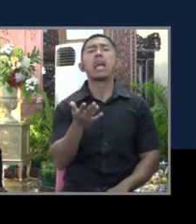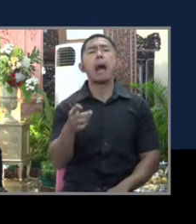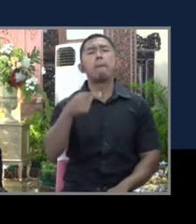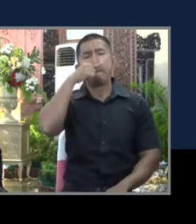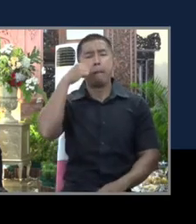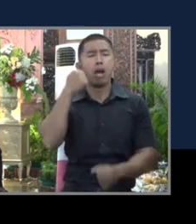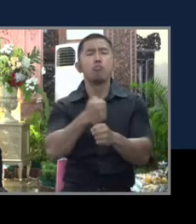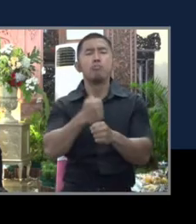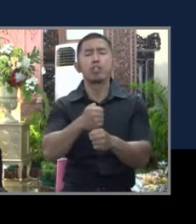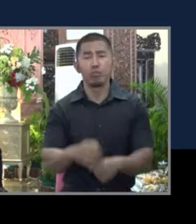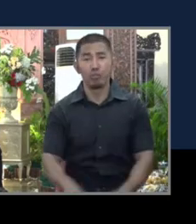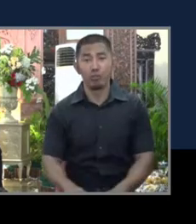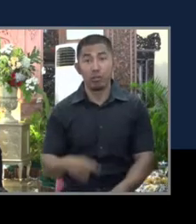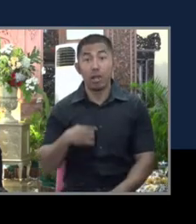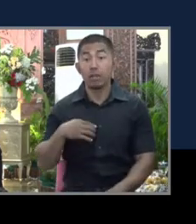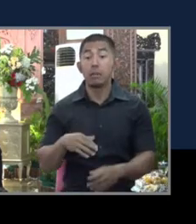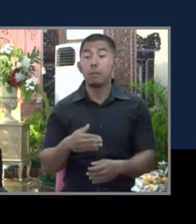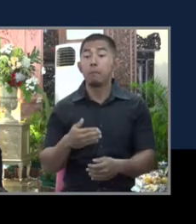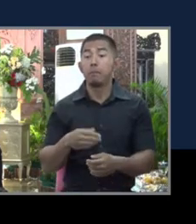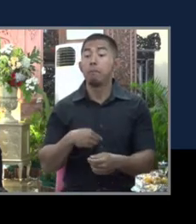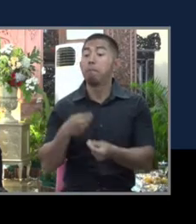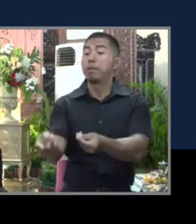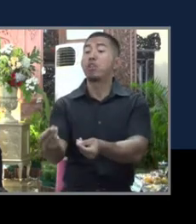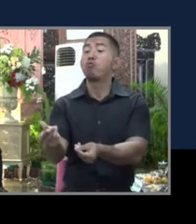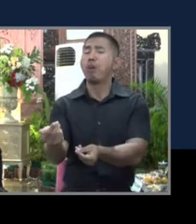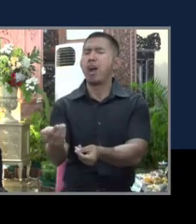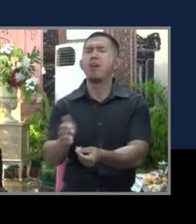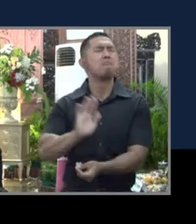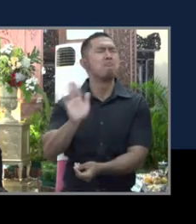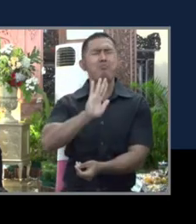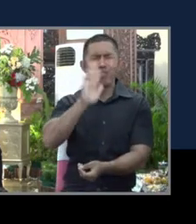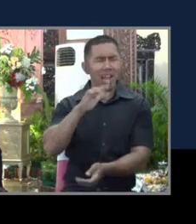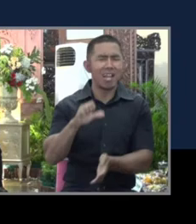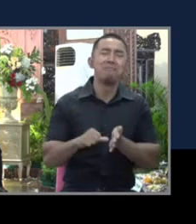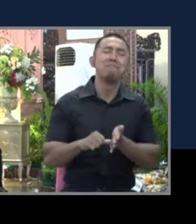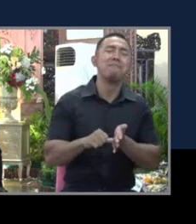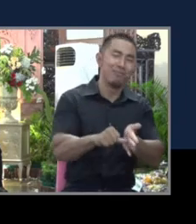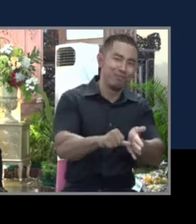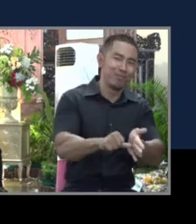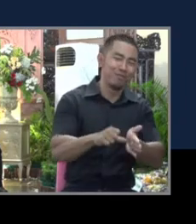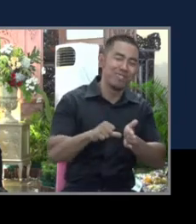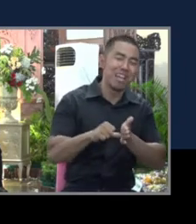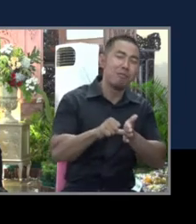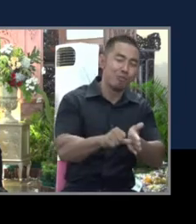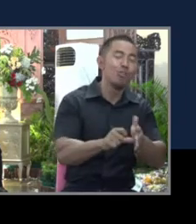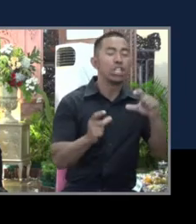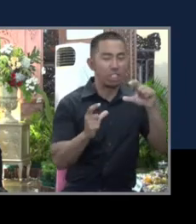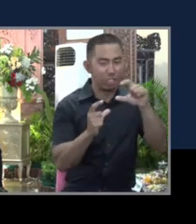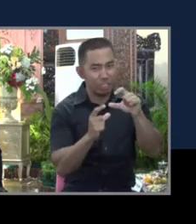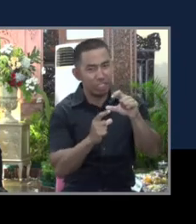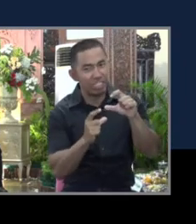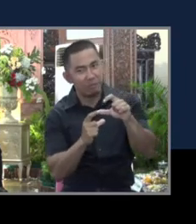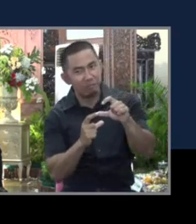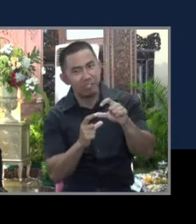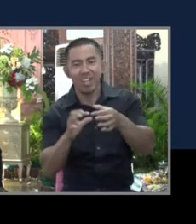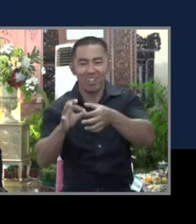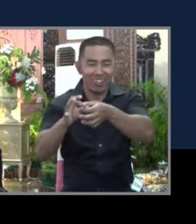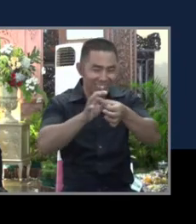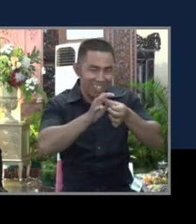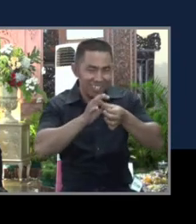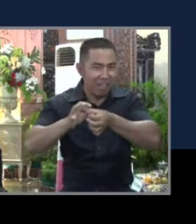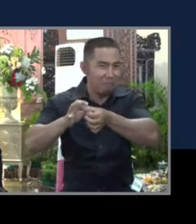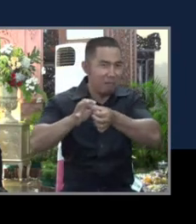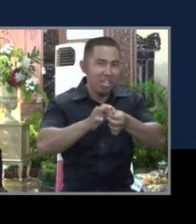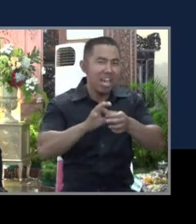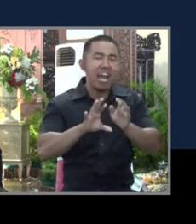Gubernur, apakah kami kasih uang? Tidak. Mendampingi sistemnya, channelingnya, ini